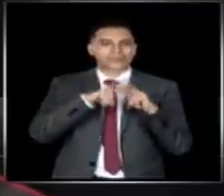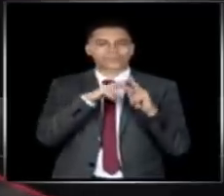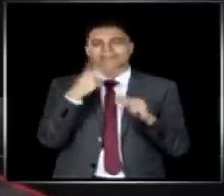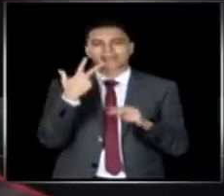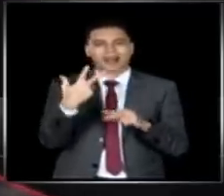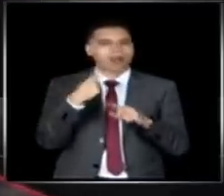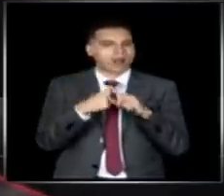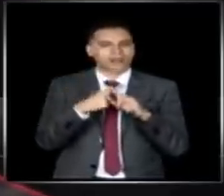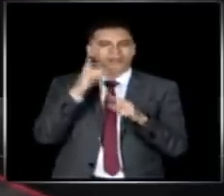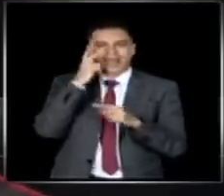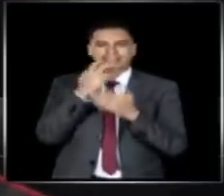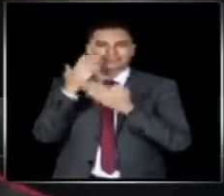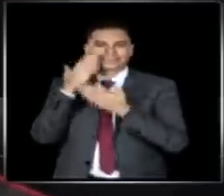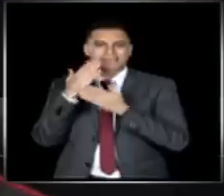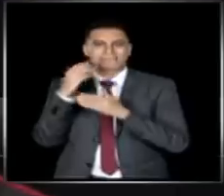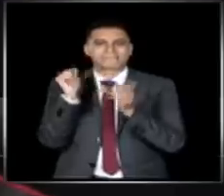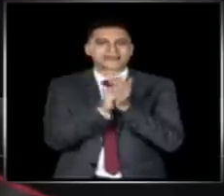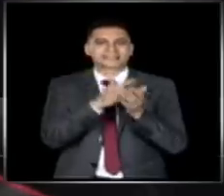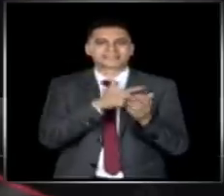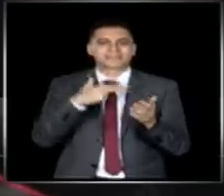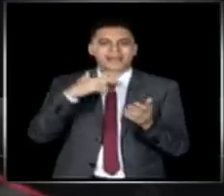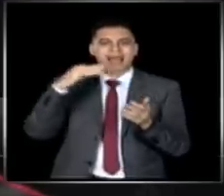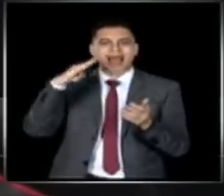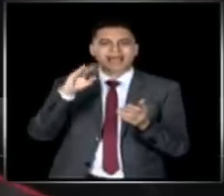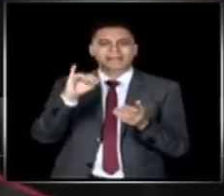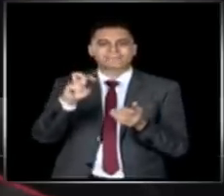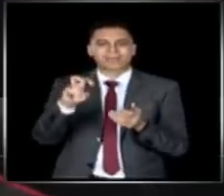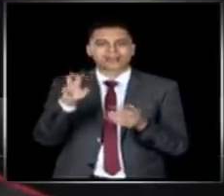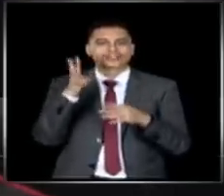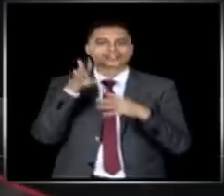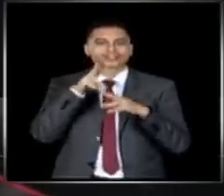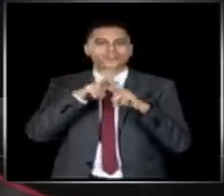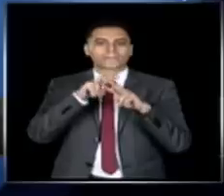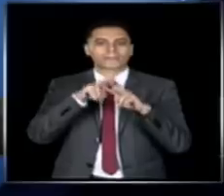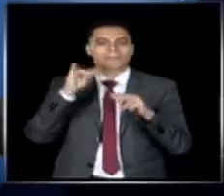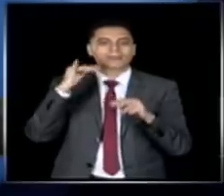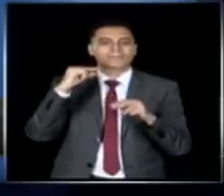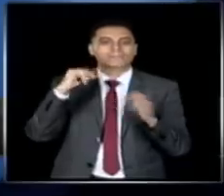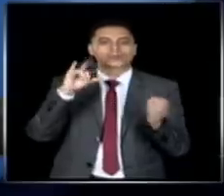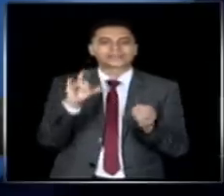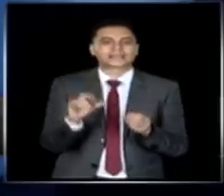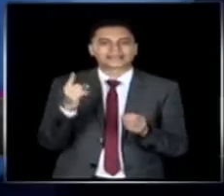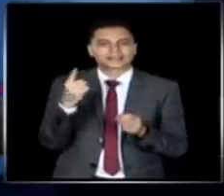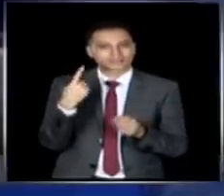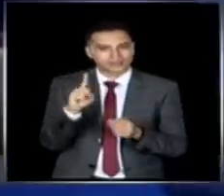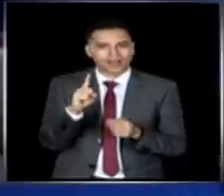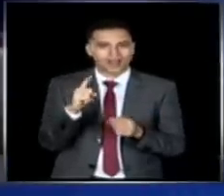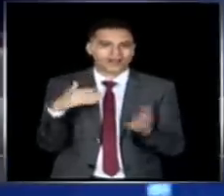تم تأسيس بيت الحكمة في بغداد؟ هارون رشيد. صح. شبابيك هي أغنية المطرب مصري محمد منير. صح.